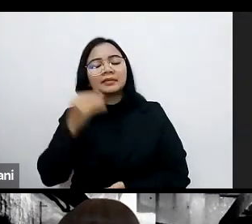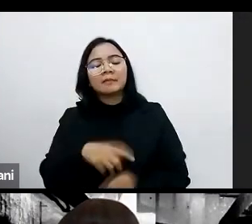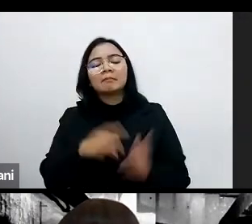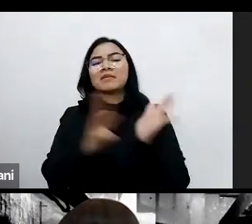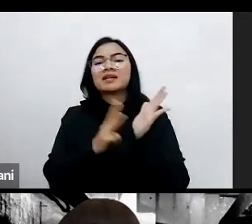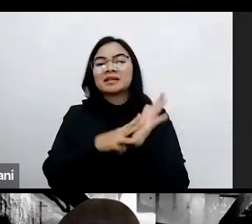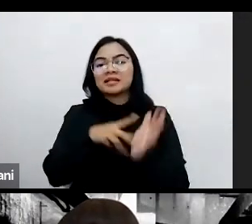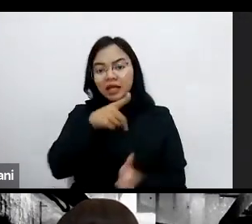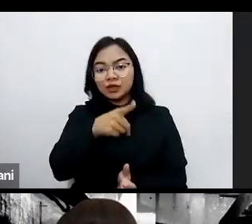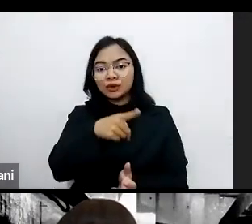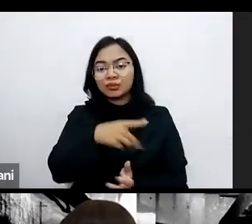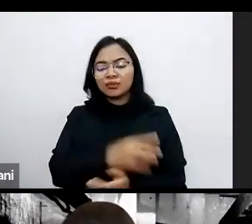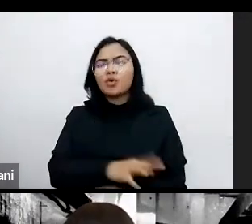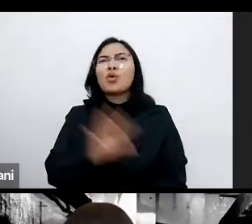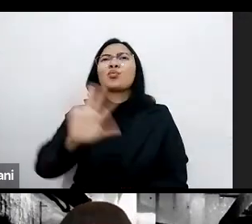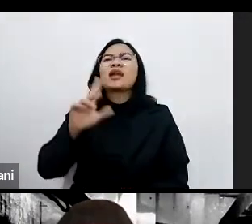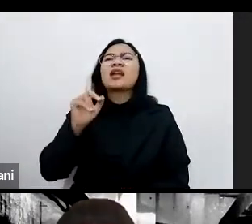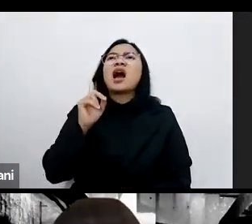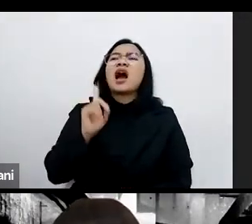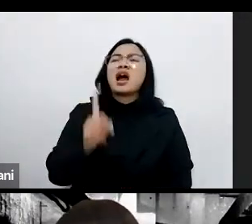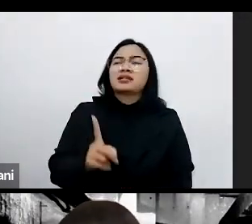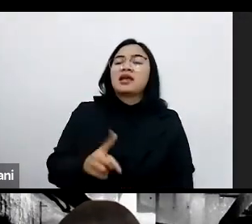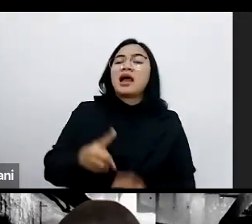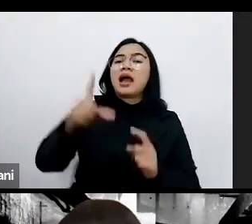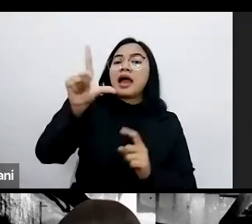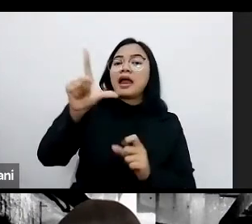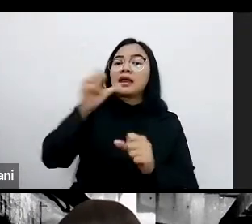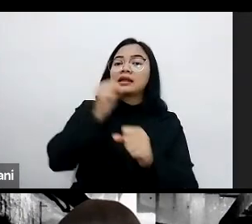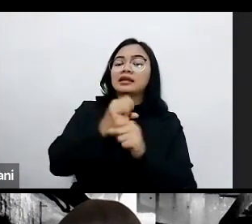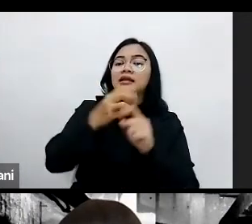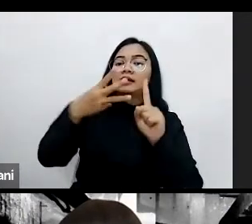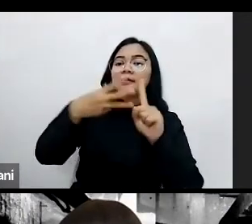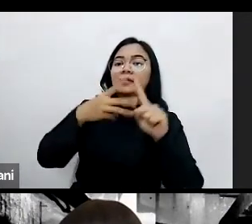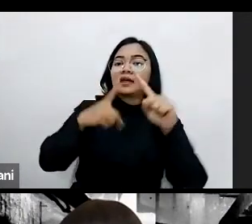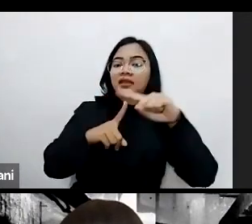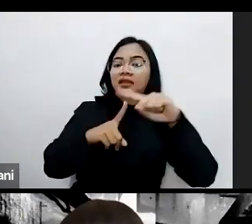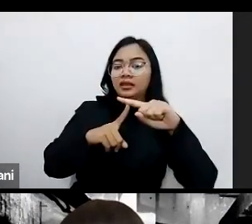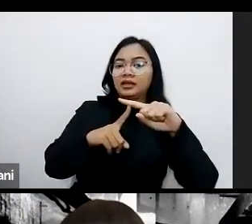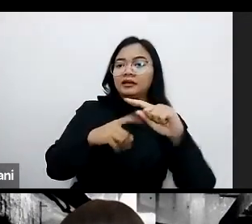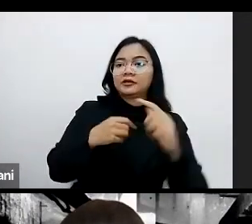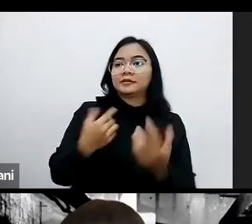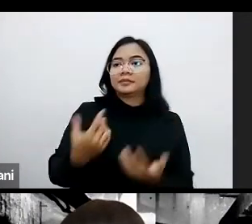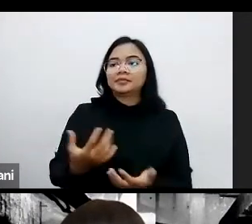persoalan misalnya yang hetero aja, kalau misalnya